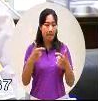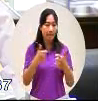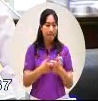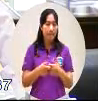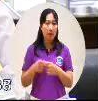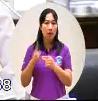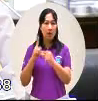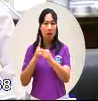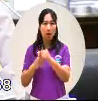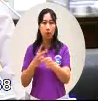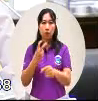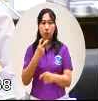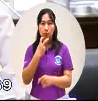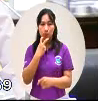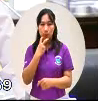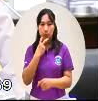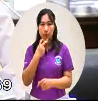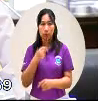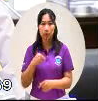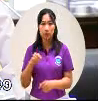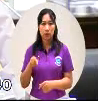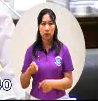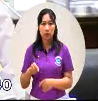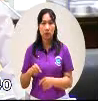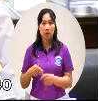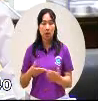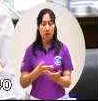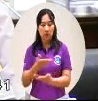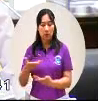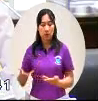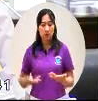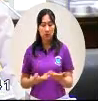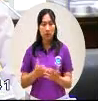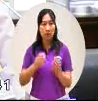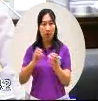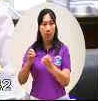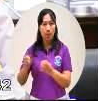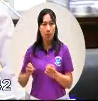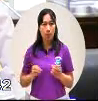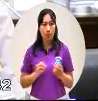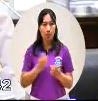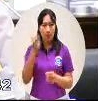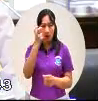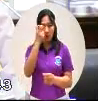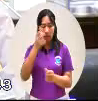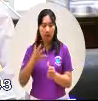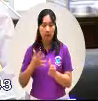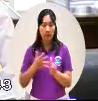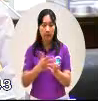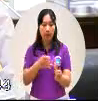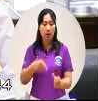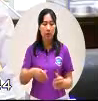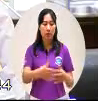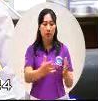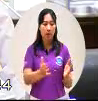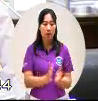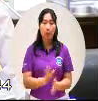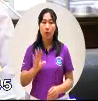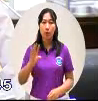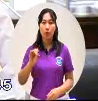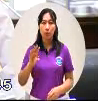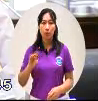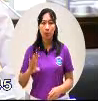个一种协调让督导这个区块？因为到目